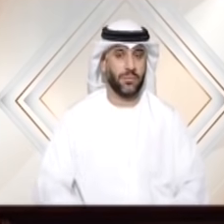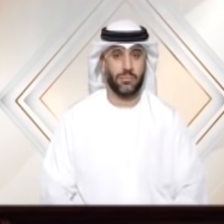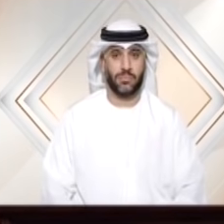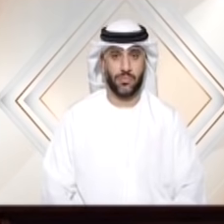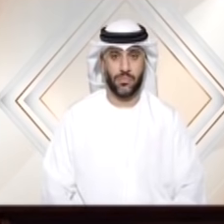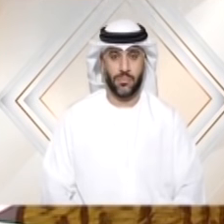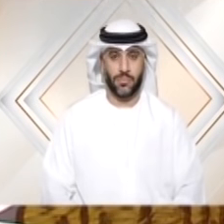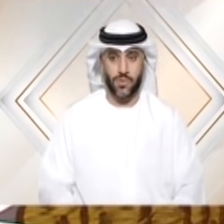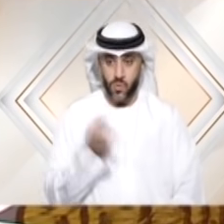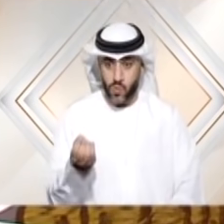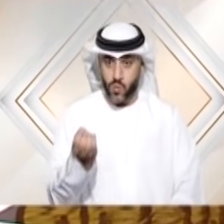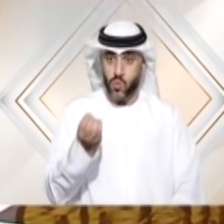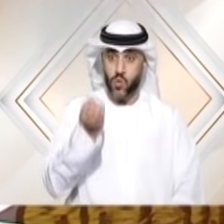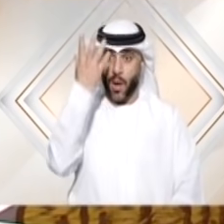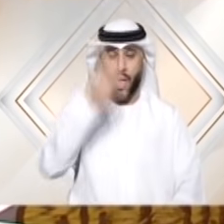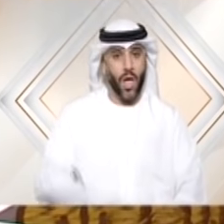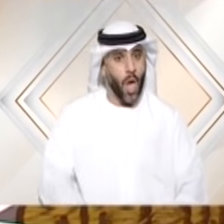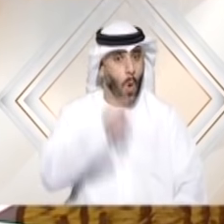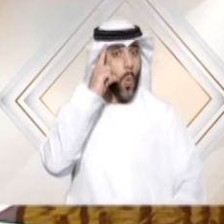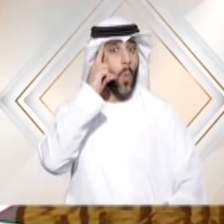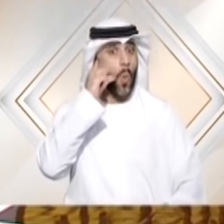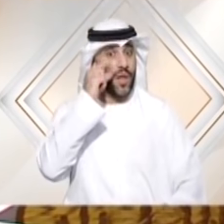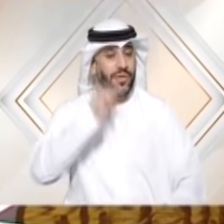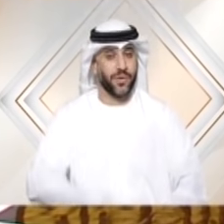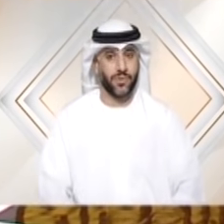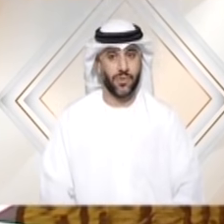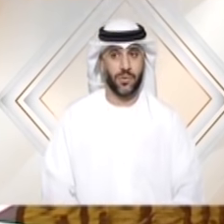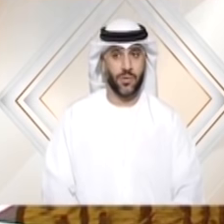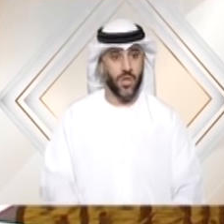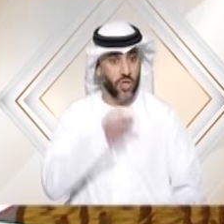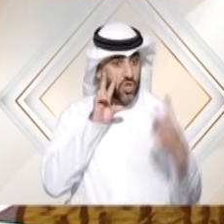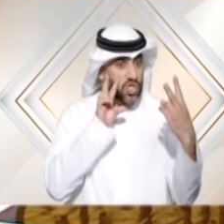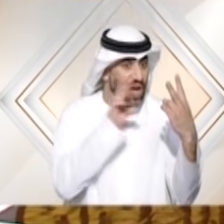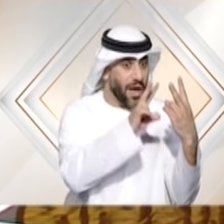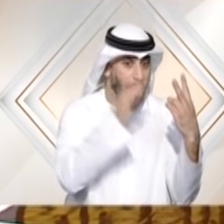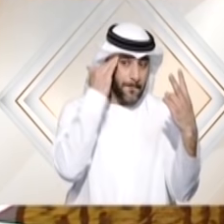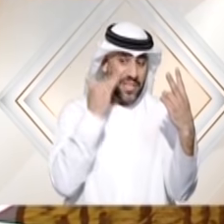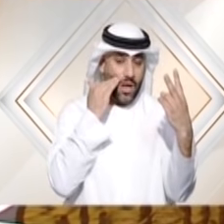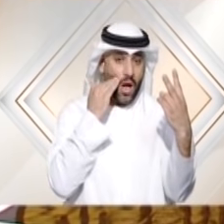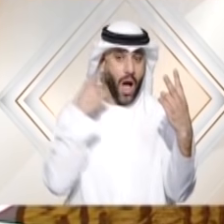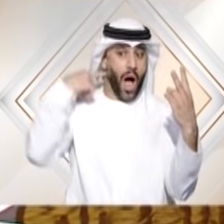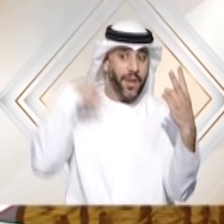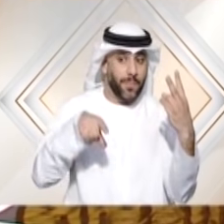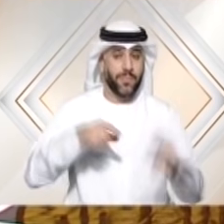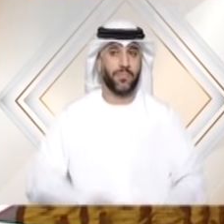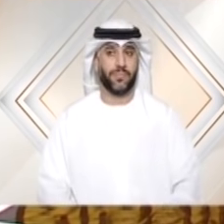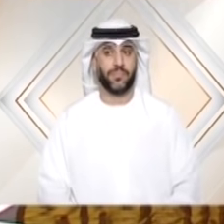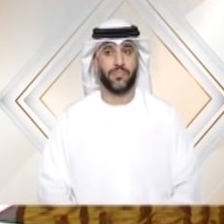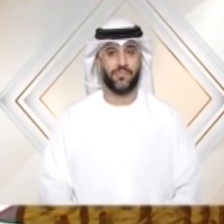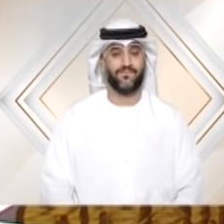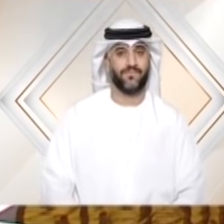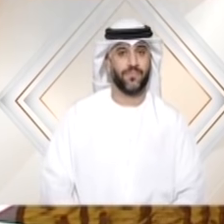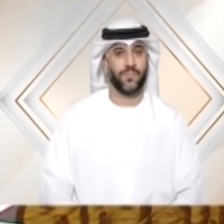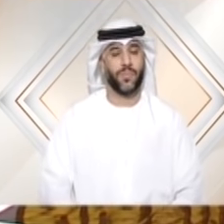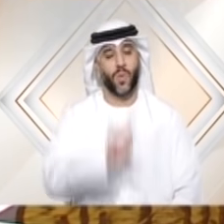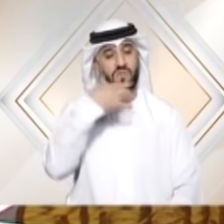نجلس بعد الفجر يشعروك أن الرجل إذا كشف وجه بأخته ديوث، أقسم بالله العظيم